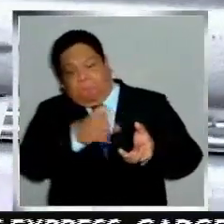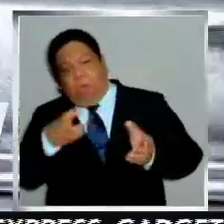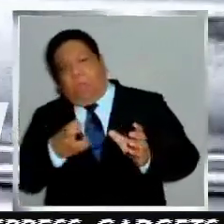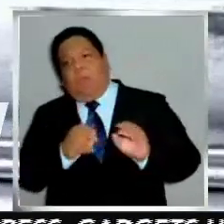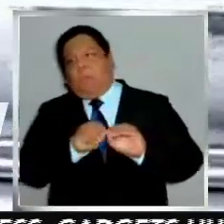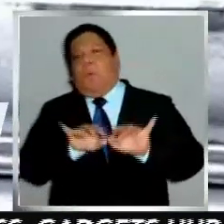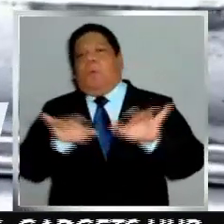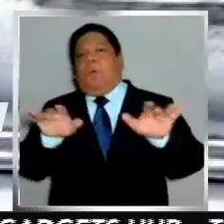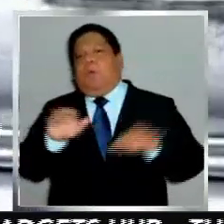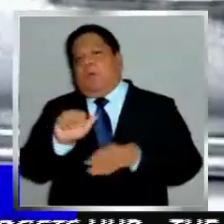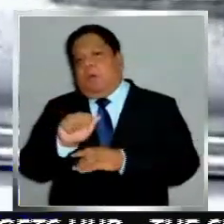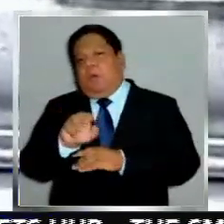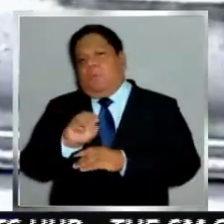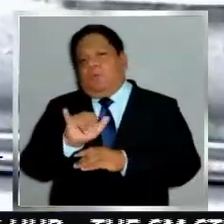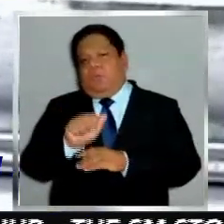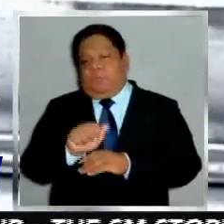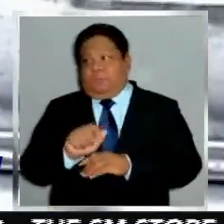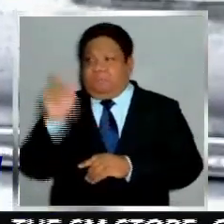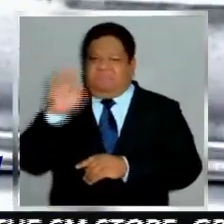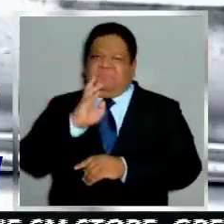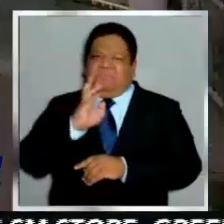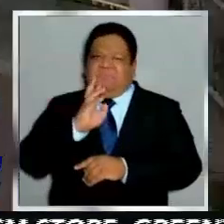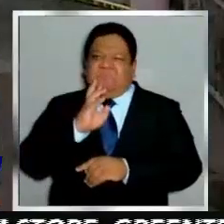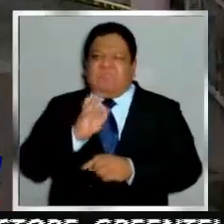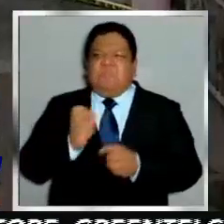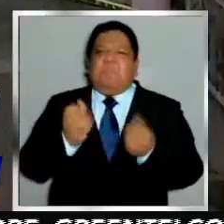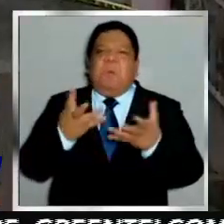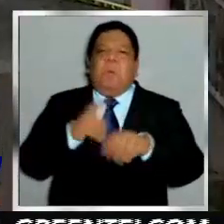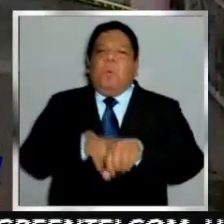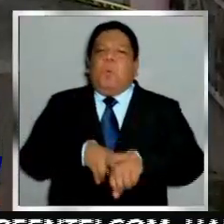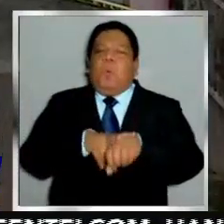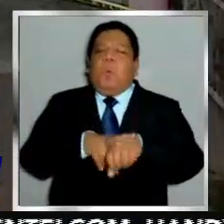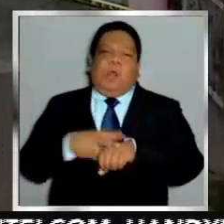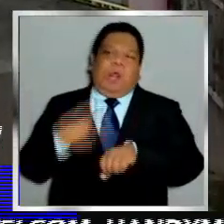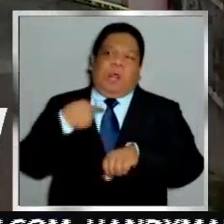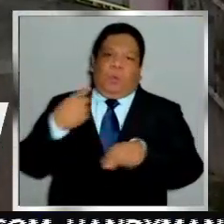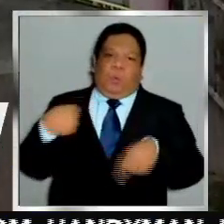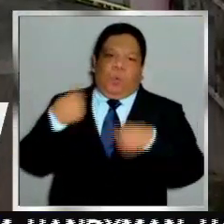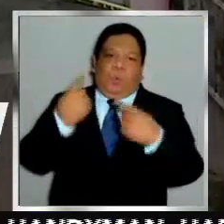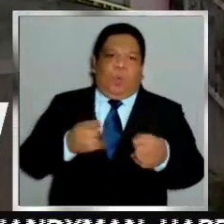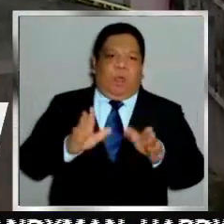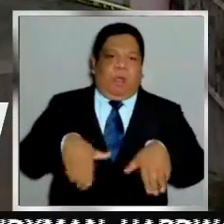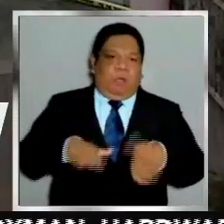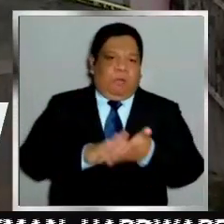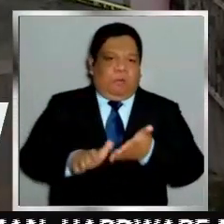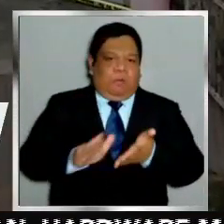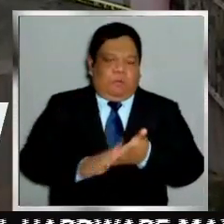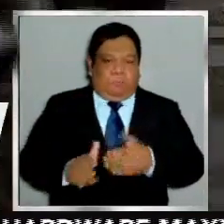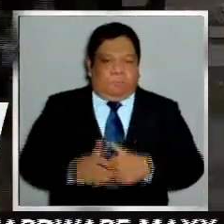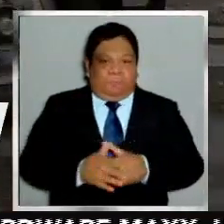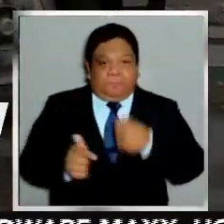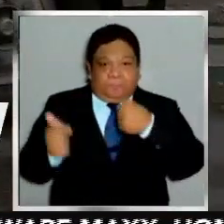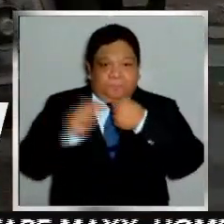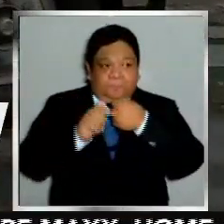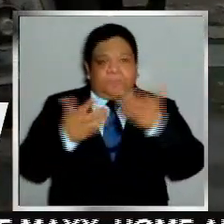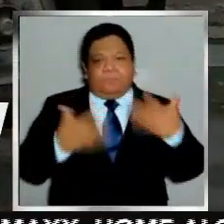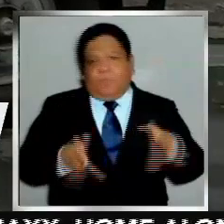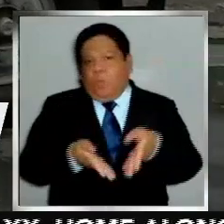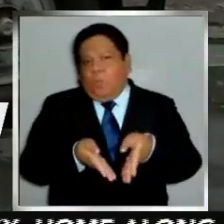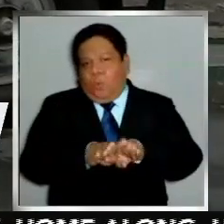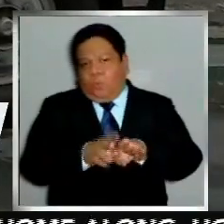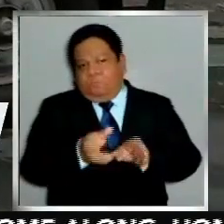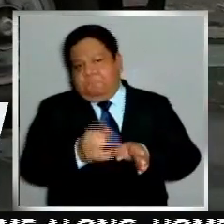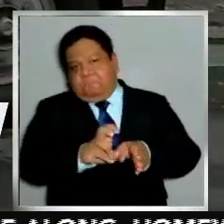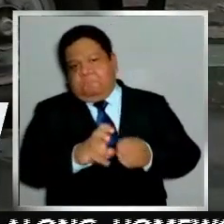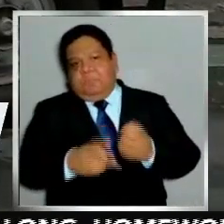na-drain. Marami na pong doon, parang nakastock. Naisara na ang balbula bandang tanghali ayon sa BFP. Hindi pa pwedeng